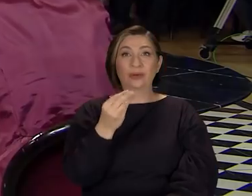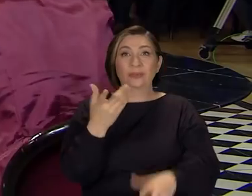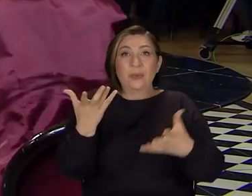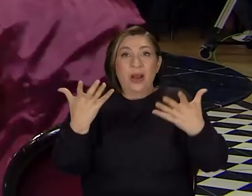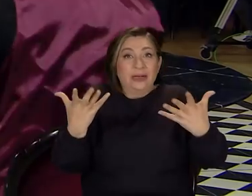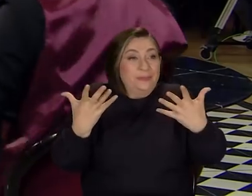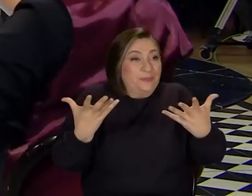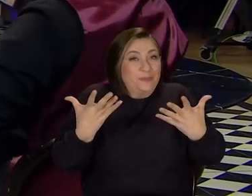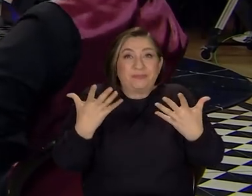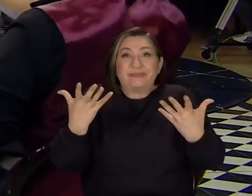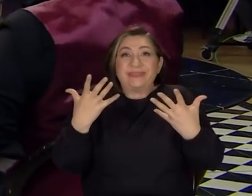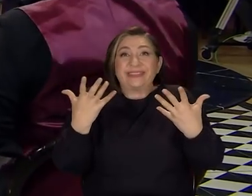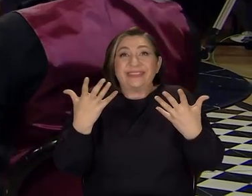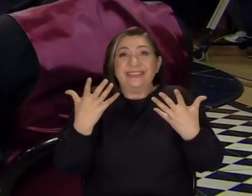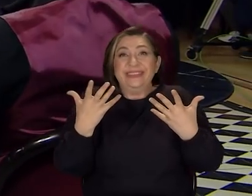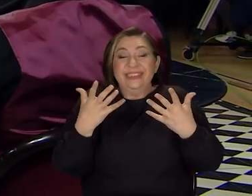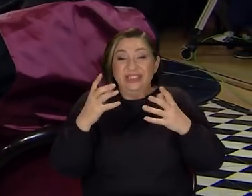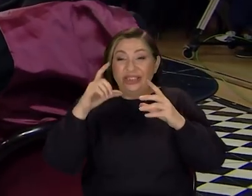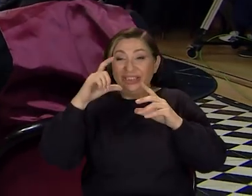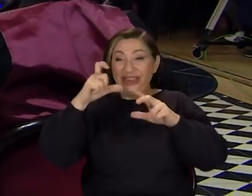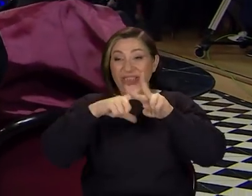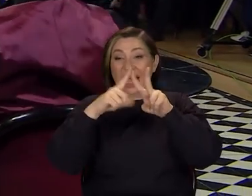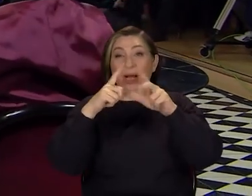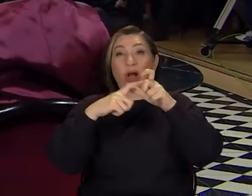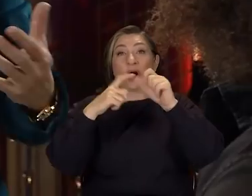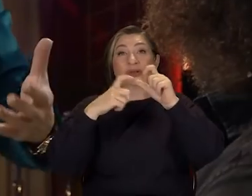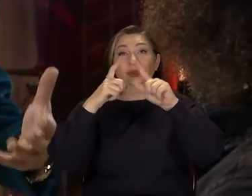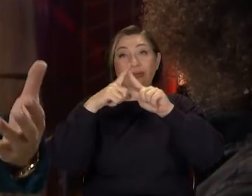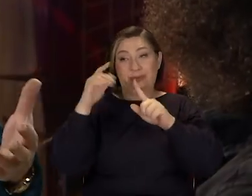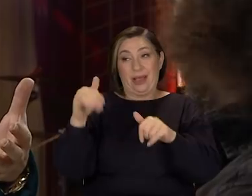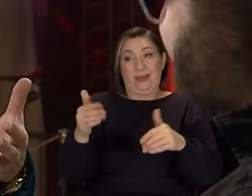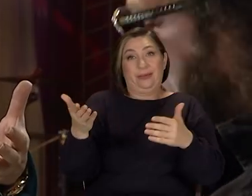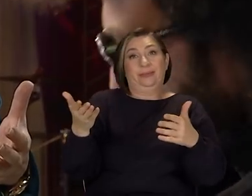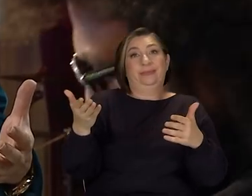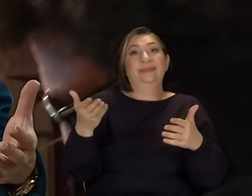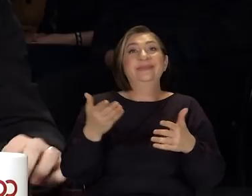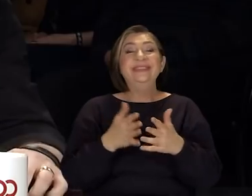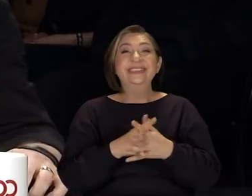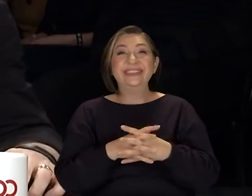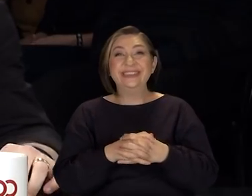böyle bir şey. Yani, çok güzel. Eve bu. John Gox geliyor yani. Ne oldu? John Gox geldi.